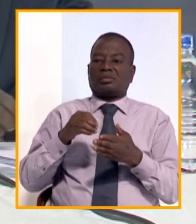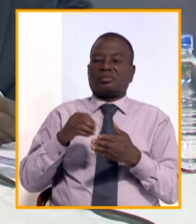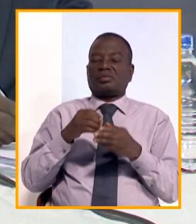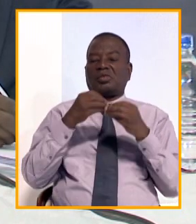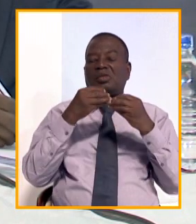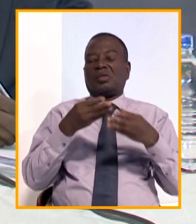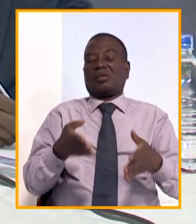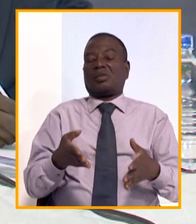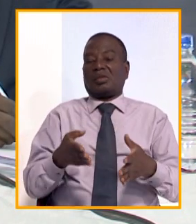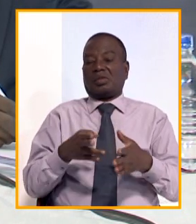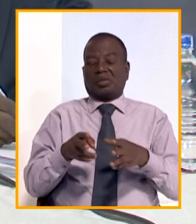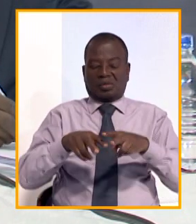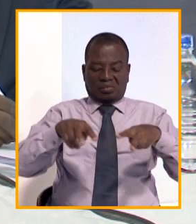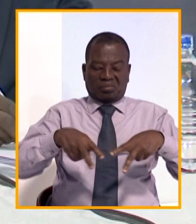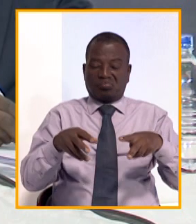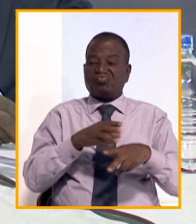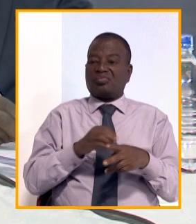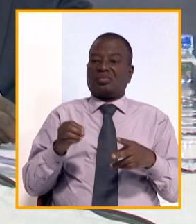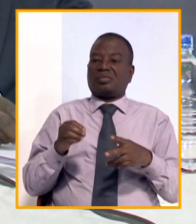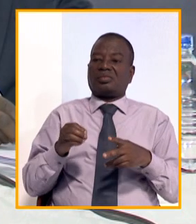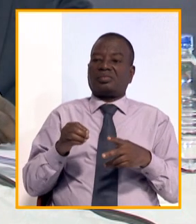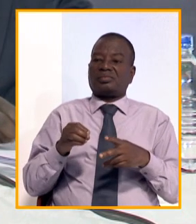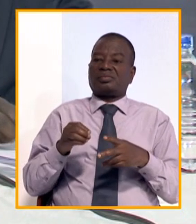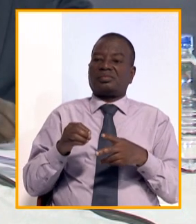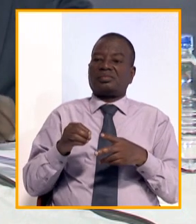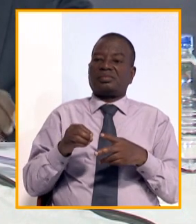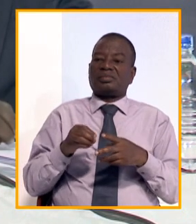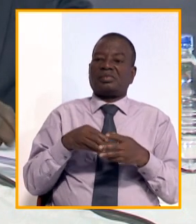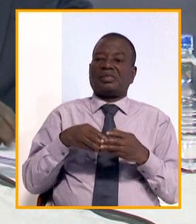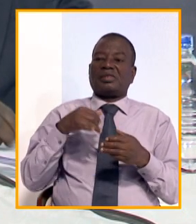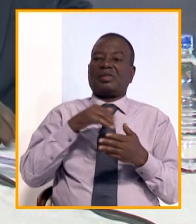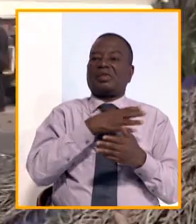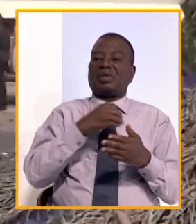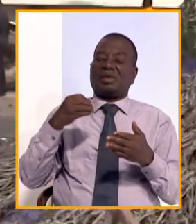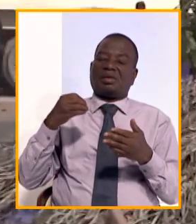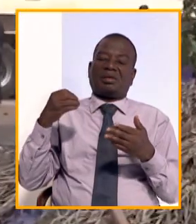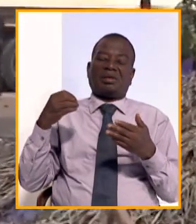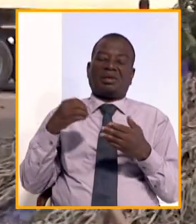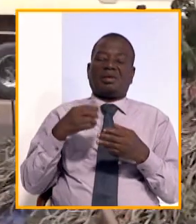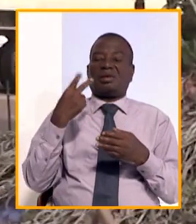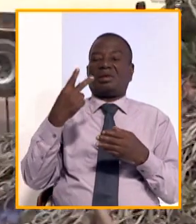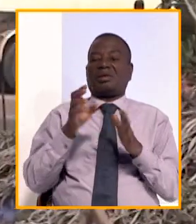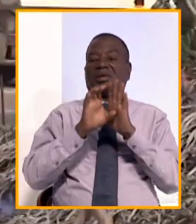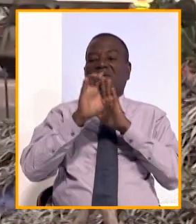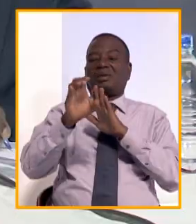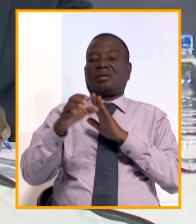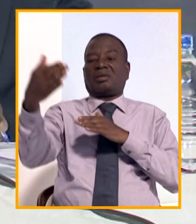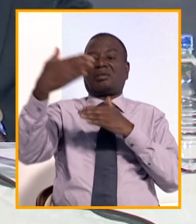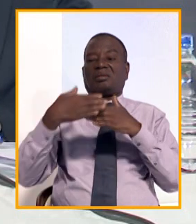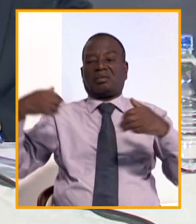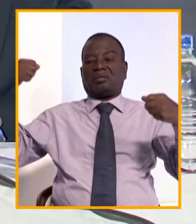contrôle? L'enquête le dira, mais se retrouve sur la voie du milieu, et bien entendu en face d'un car qui arrive, le car